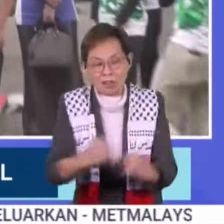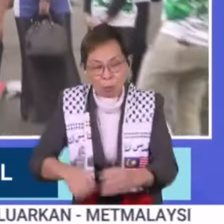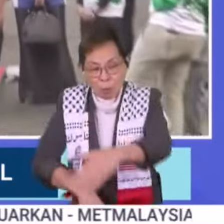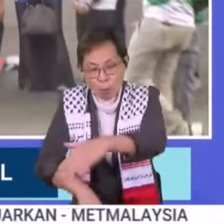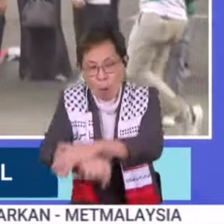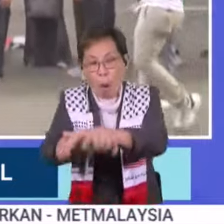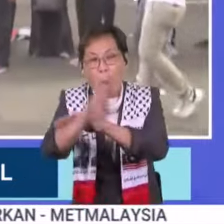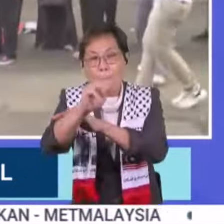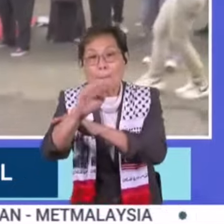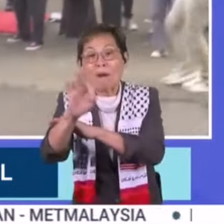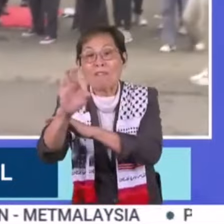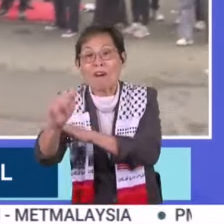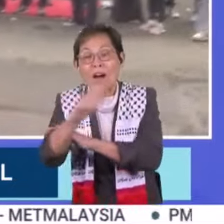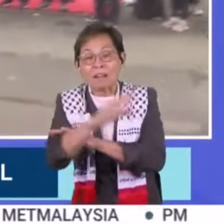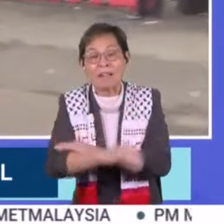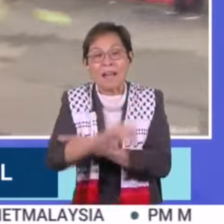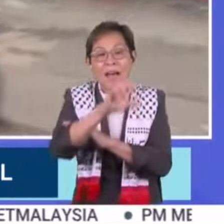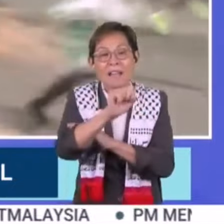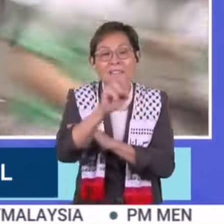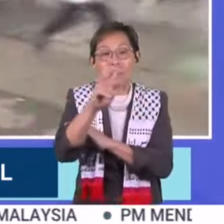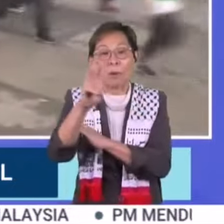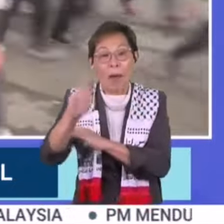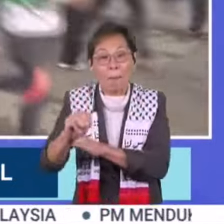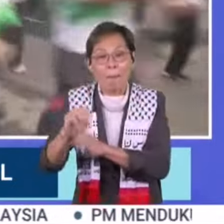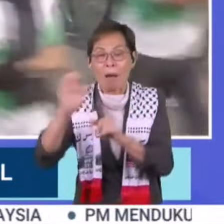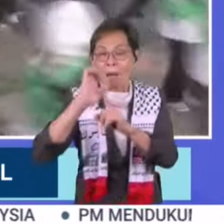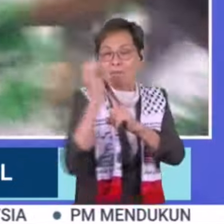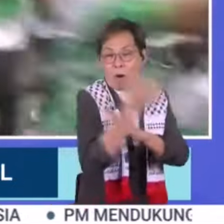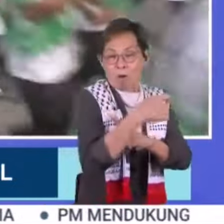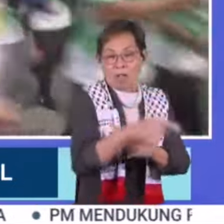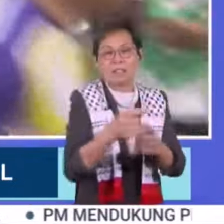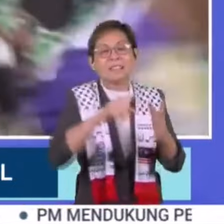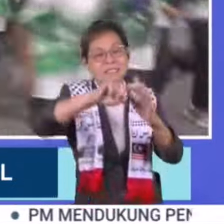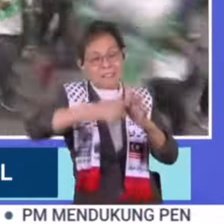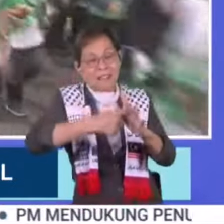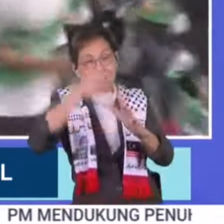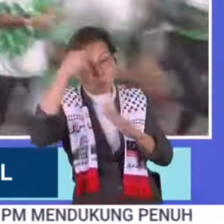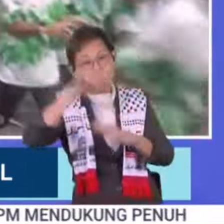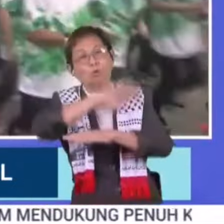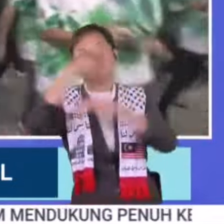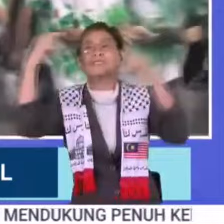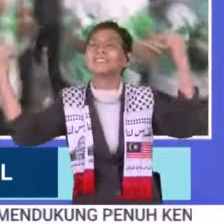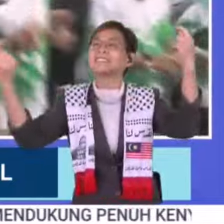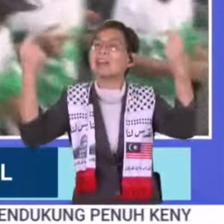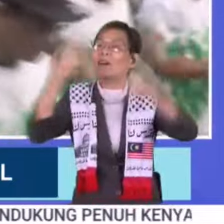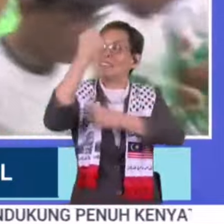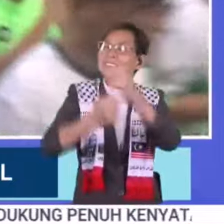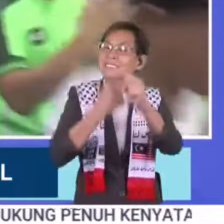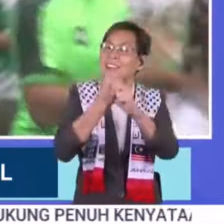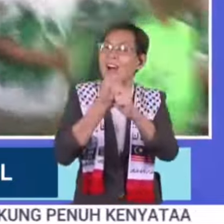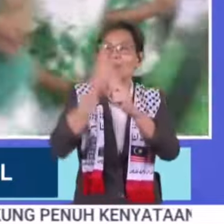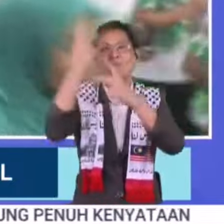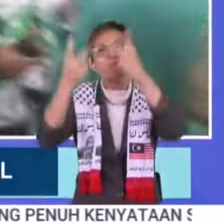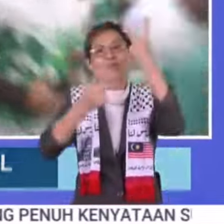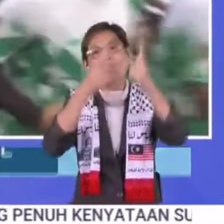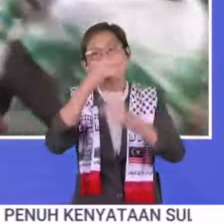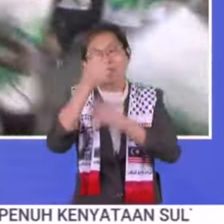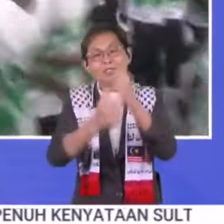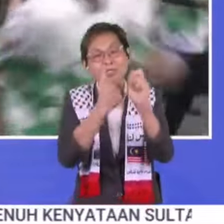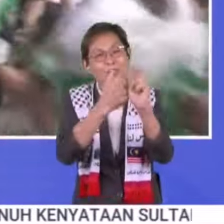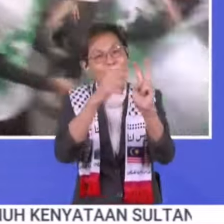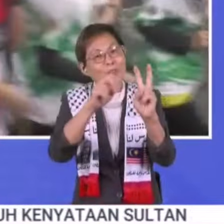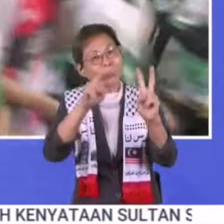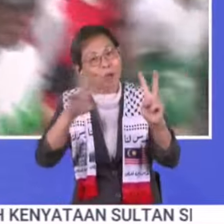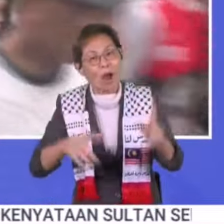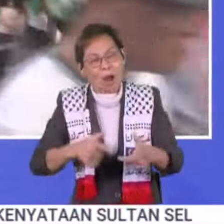Melaka Mafa dan SWM Environment itu sebagai pembuka tirai kepada sambutan Tahun Melawat Melaka 2024.